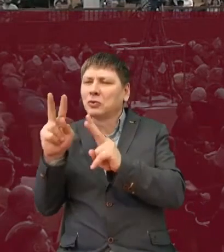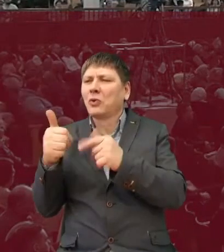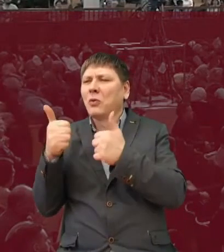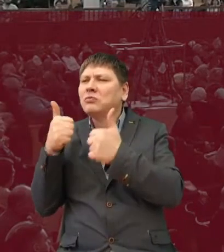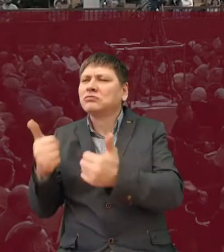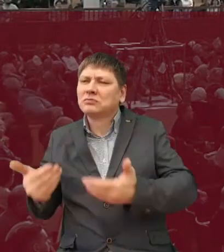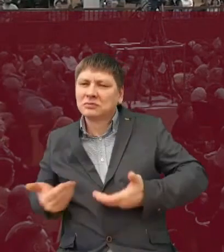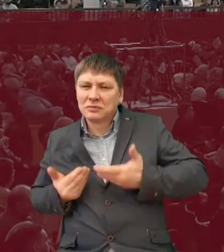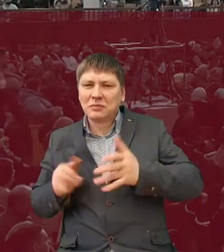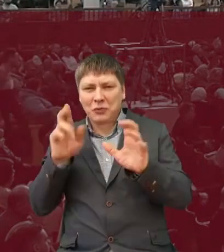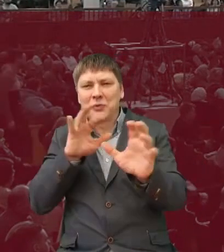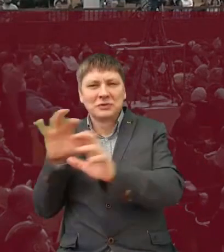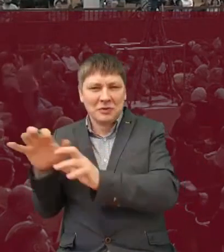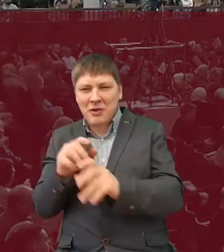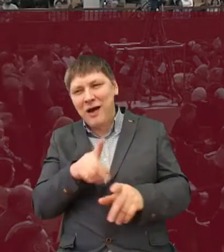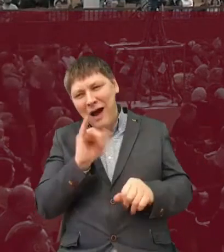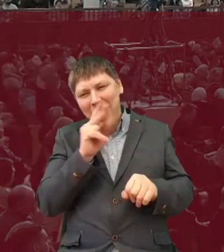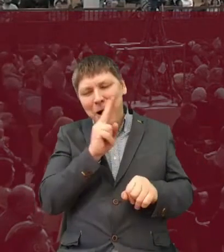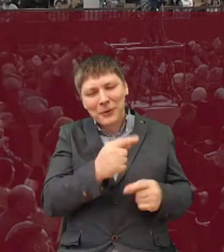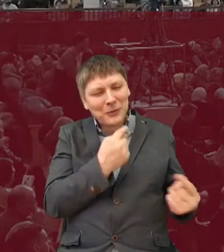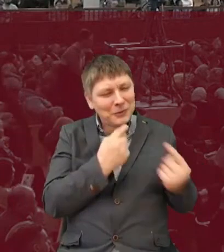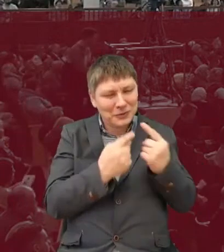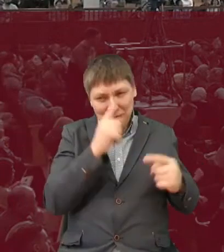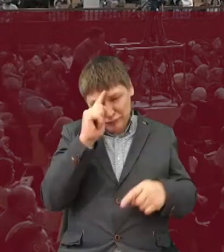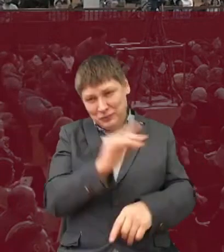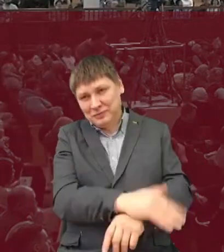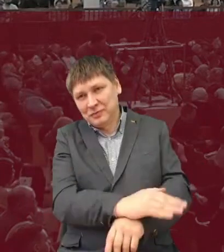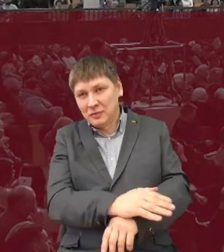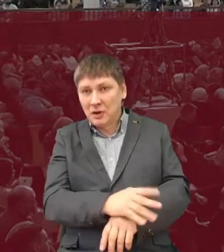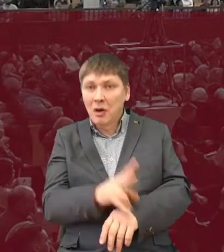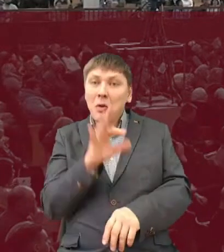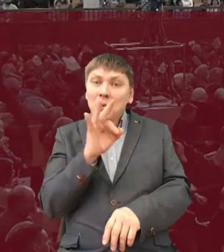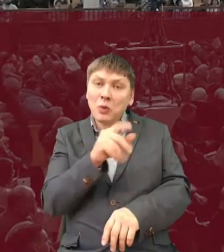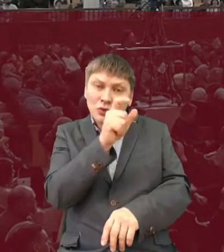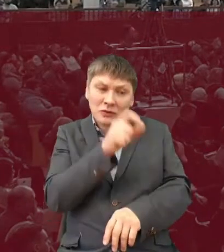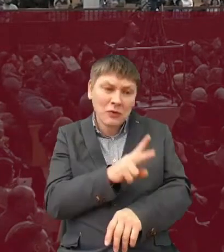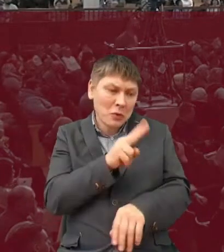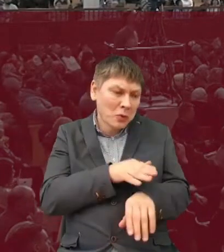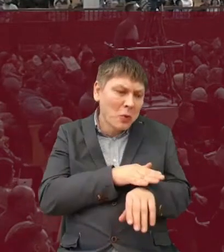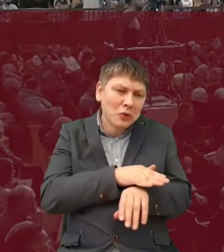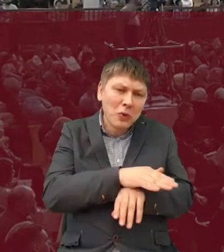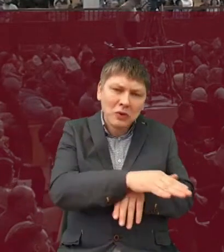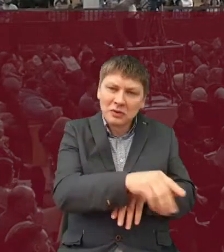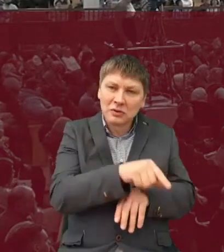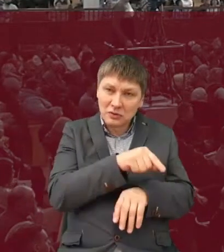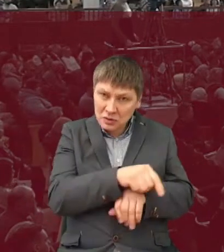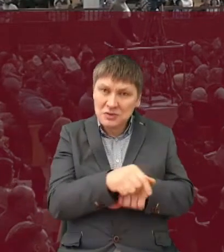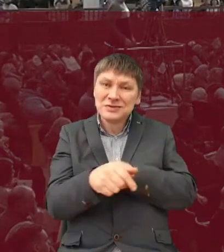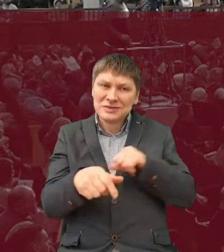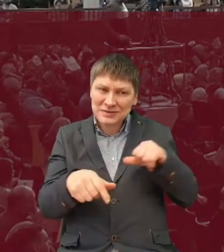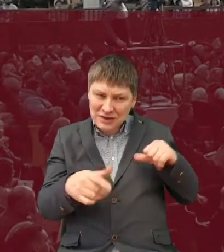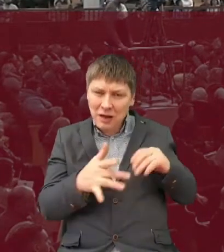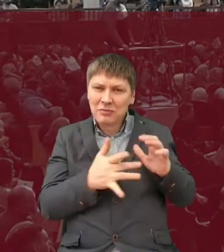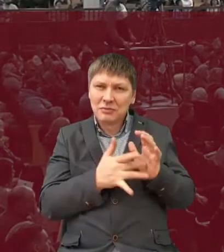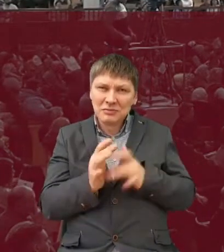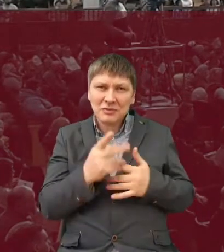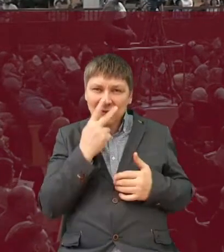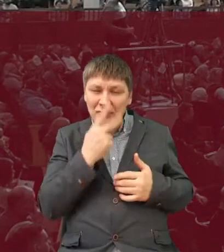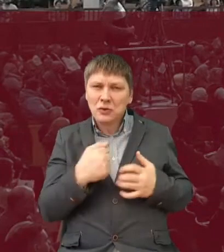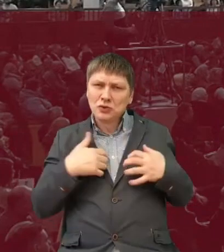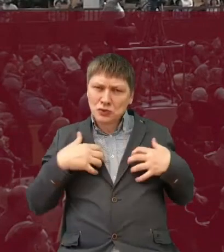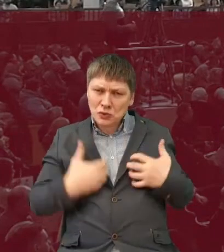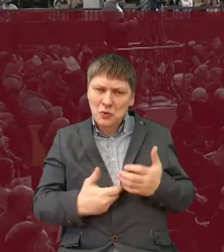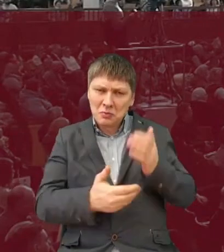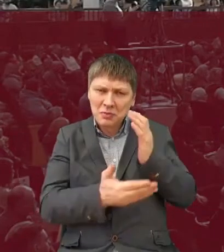и терпят лишения Но с другой стороны человек который проходит через долины всю жизнь будучи христианином он видел скорби